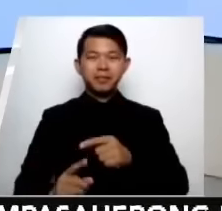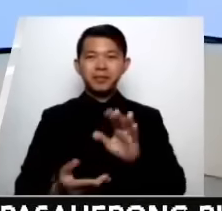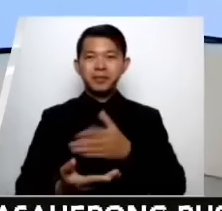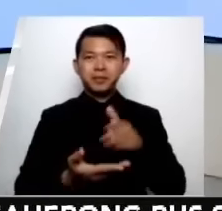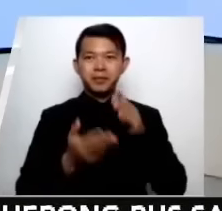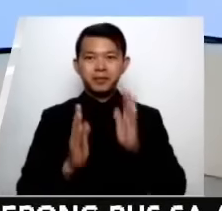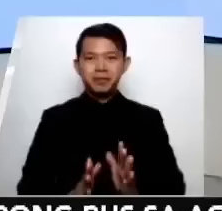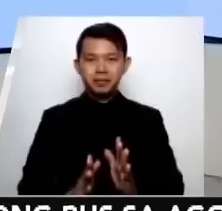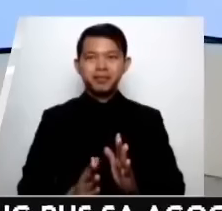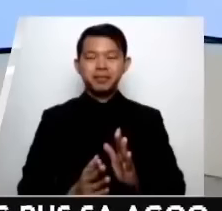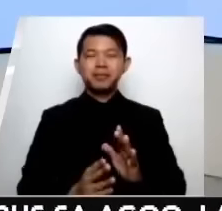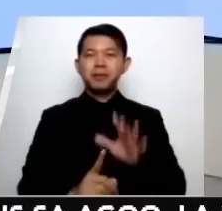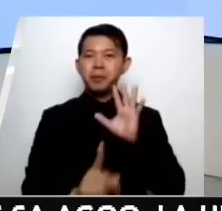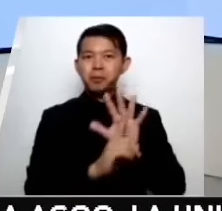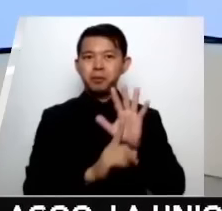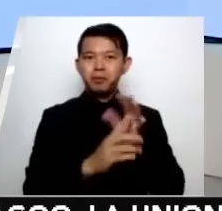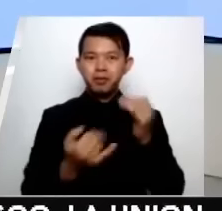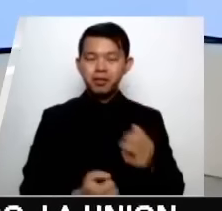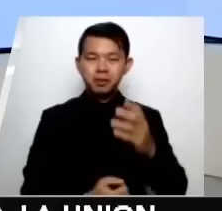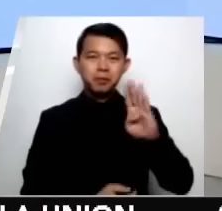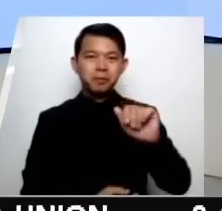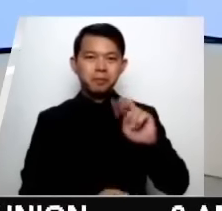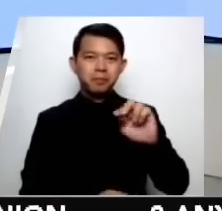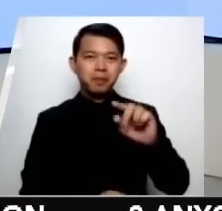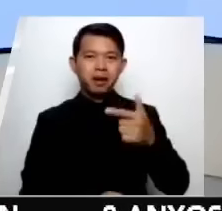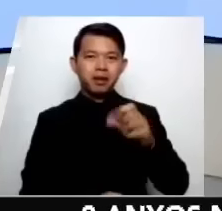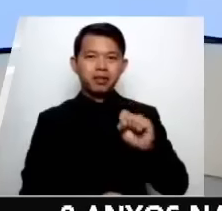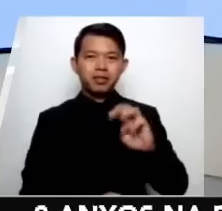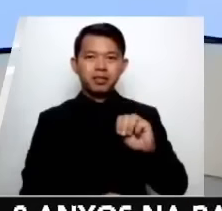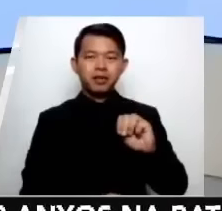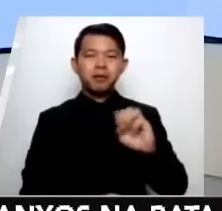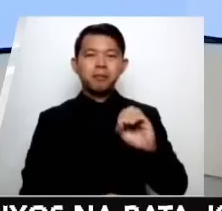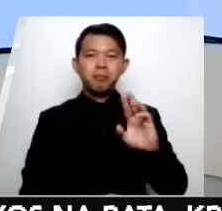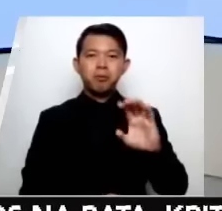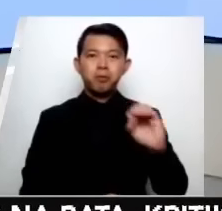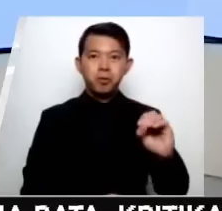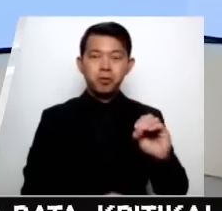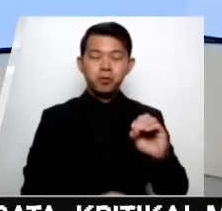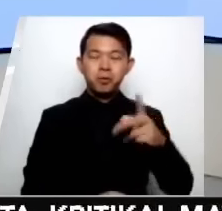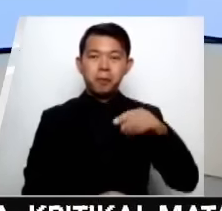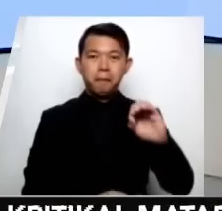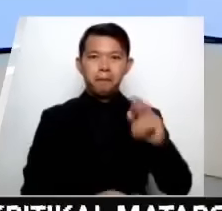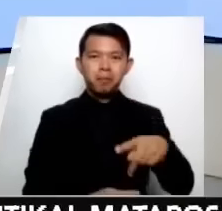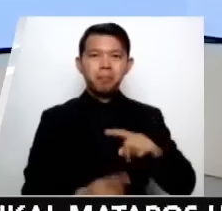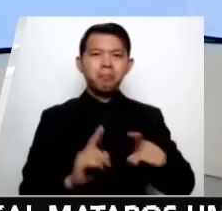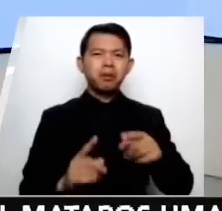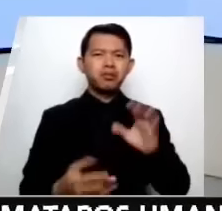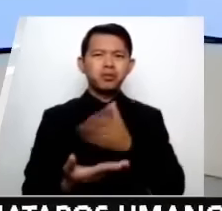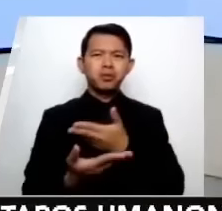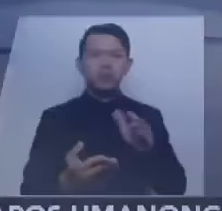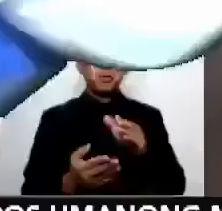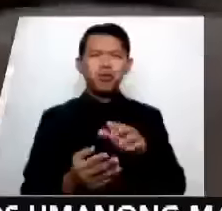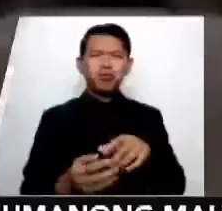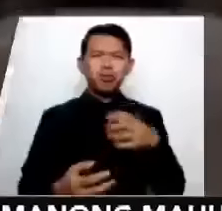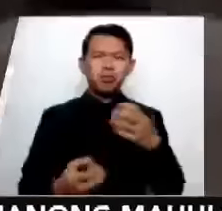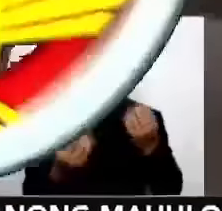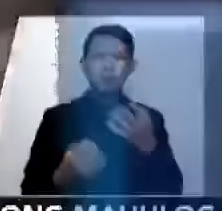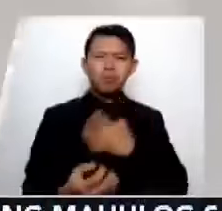ang isa niyang kanta, pinuna dahil sa pagkakahawig nito sa kanta ng isang Australian singer. May report si Aubrey Carampel.